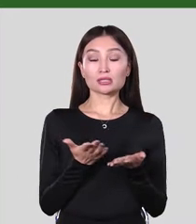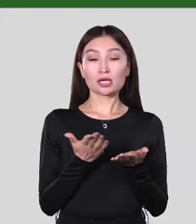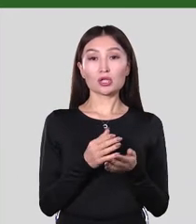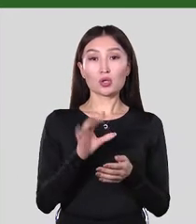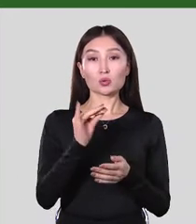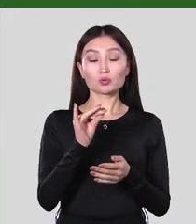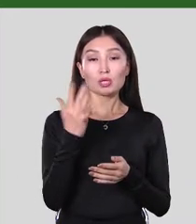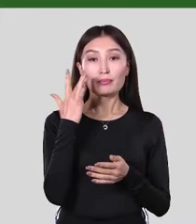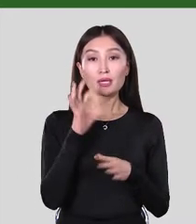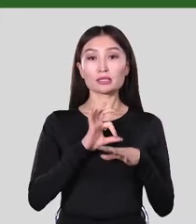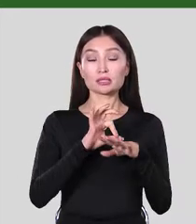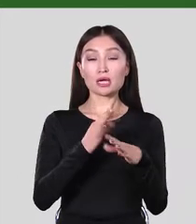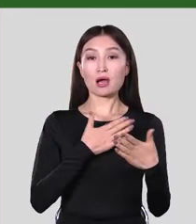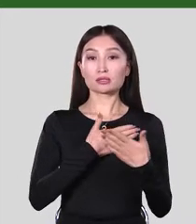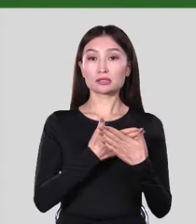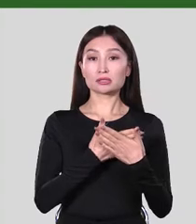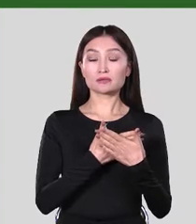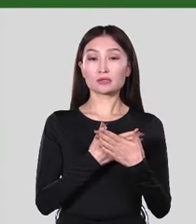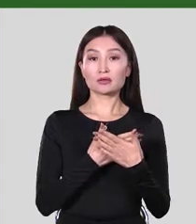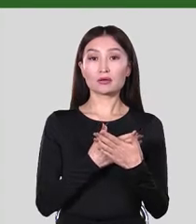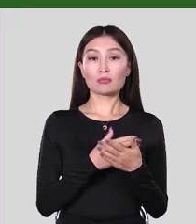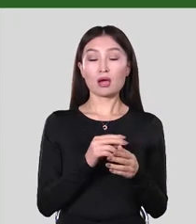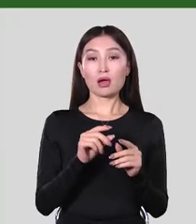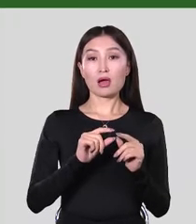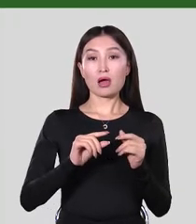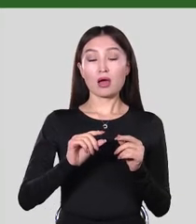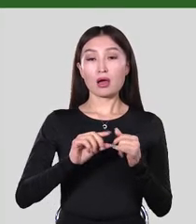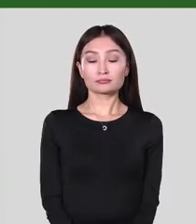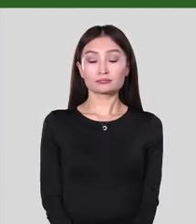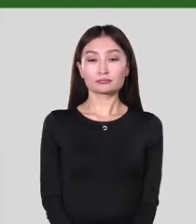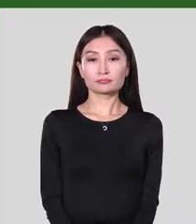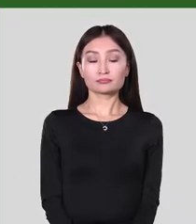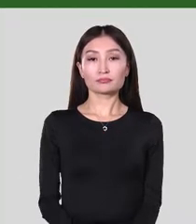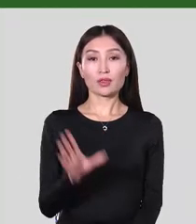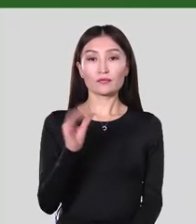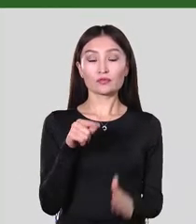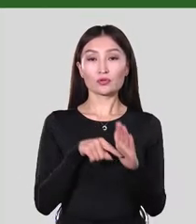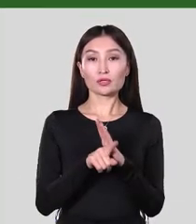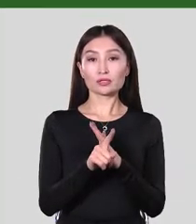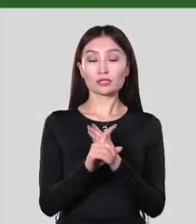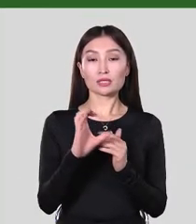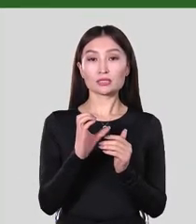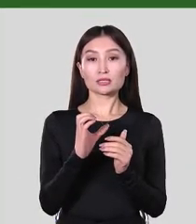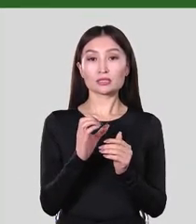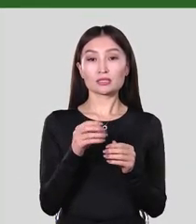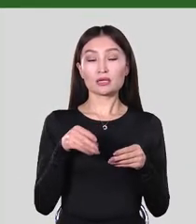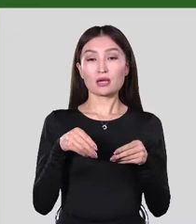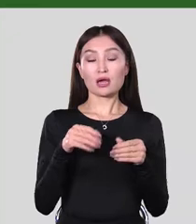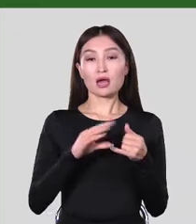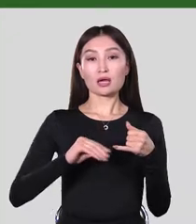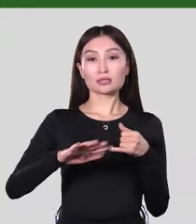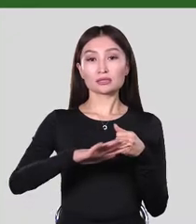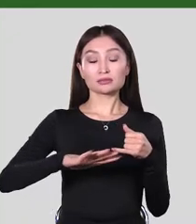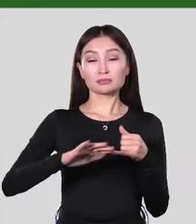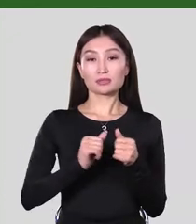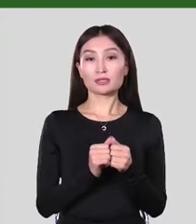Америки сопровождалось активным горообразованием ее природы. Все началось с посечно-огневого